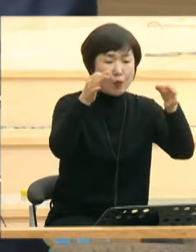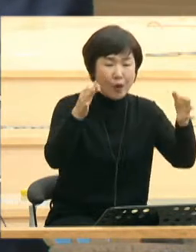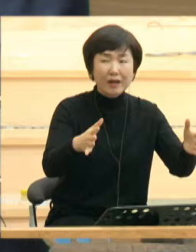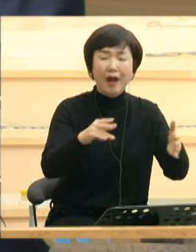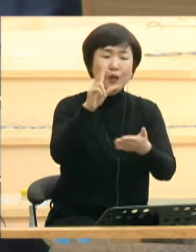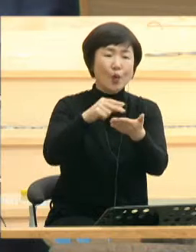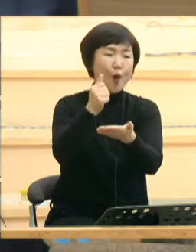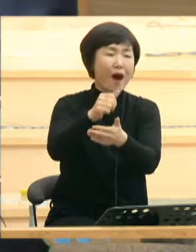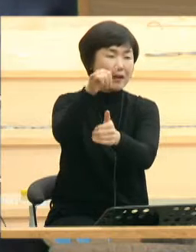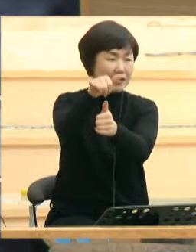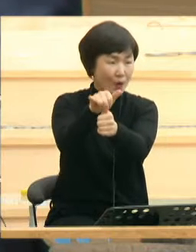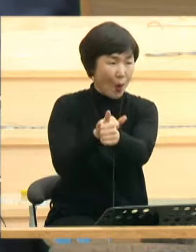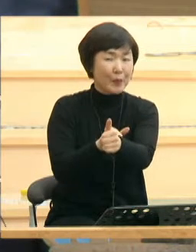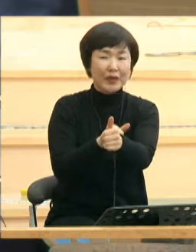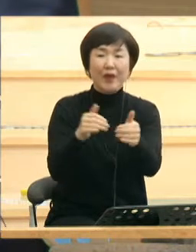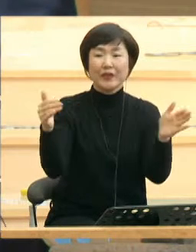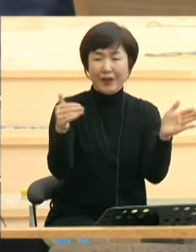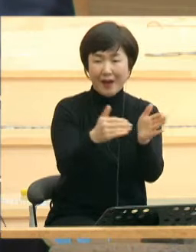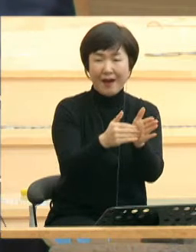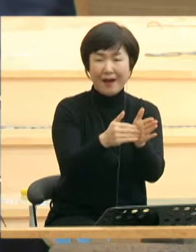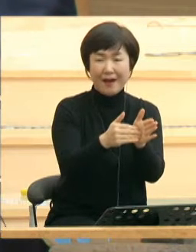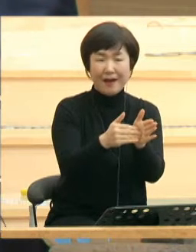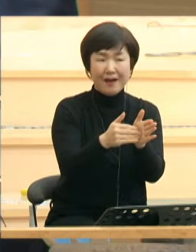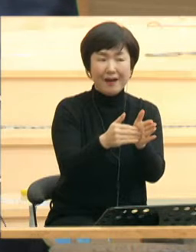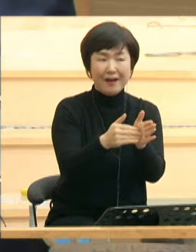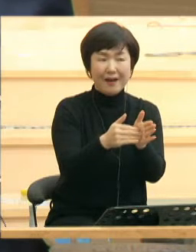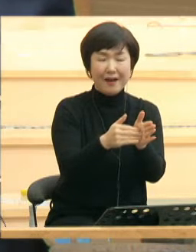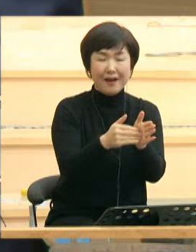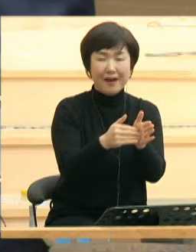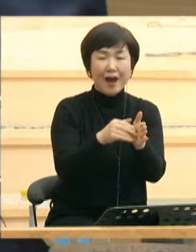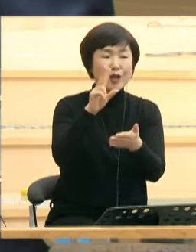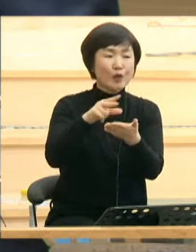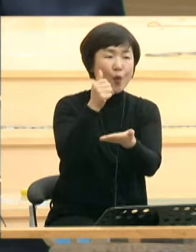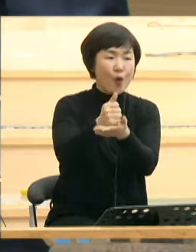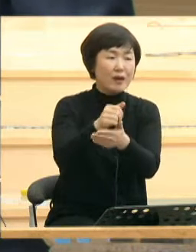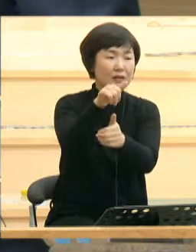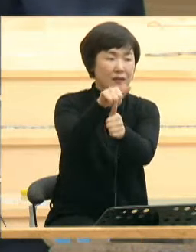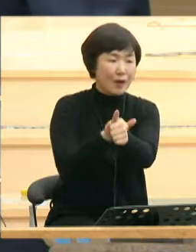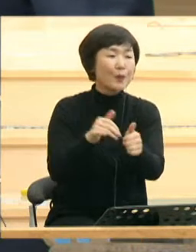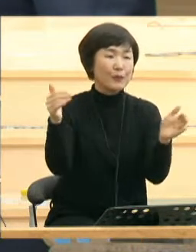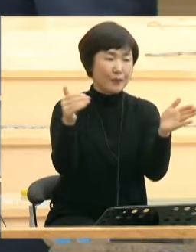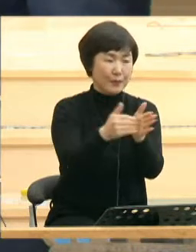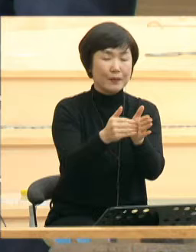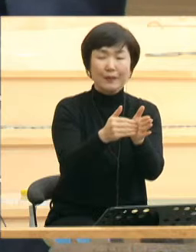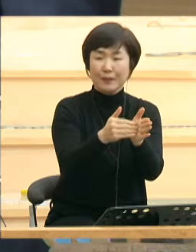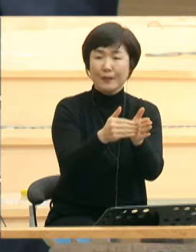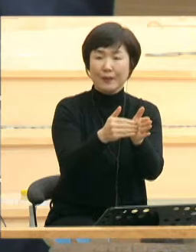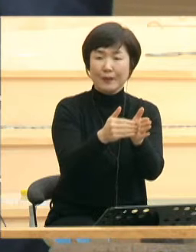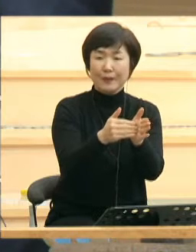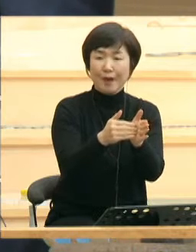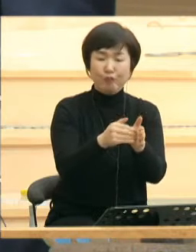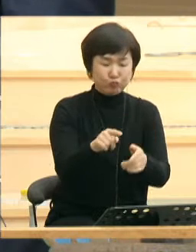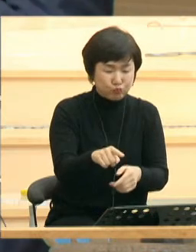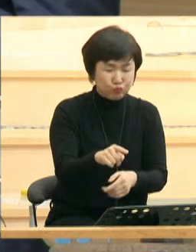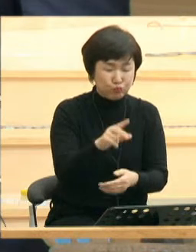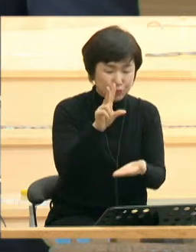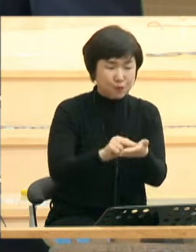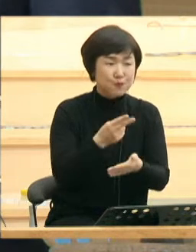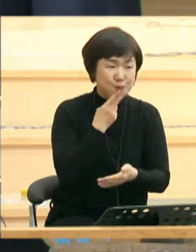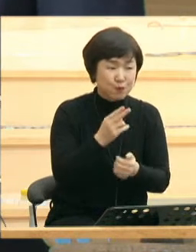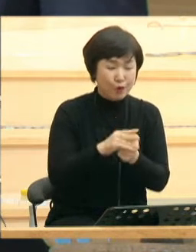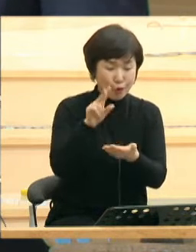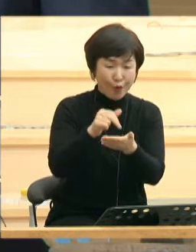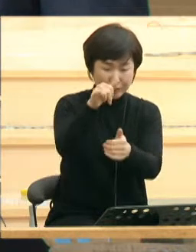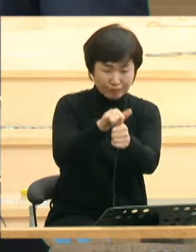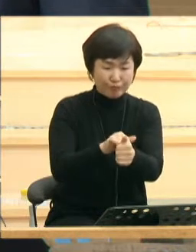섬겨 따라 누구를 섬겼던 라고요 여호와를 섬겨 써요 아무 문제가 없잖아요 6월을